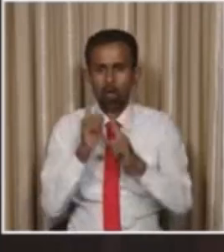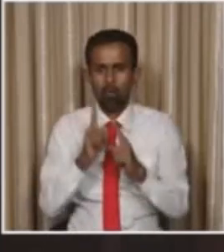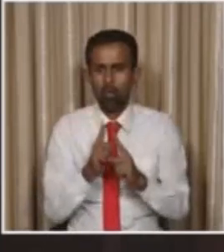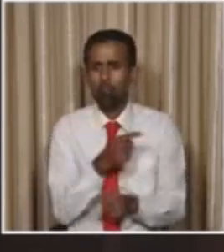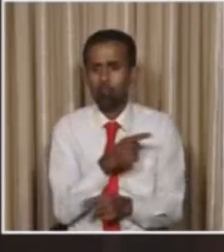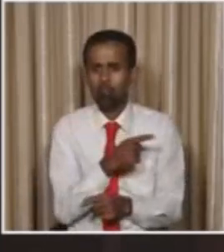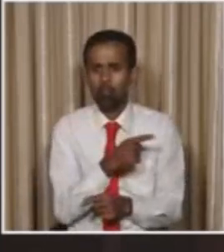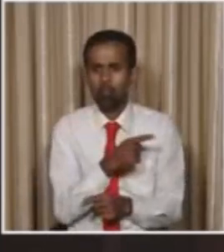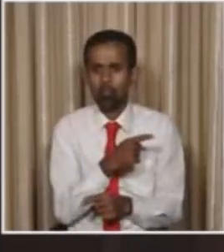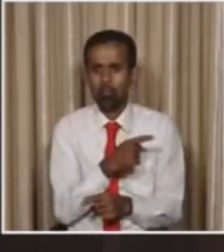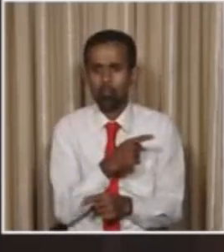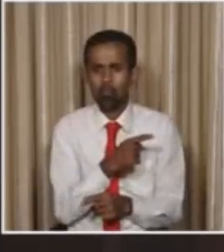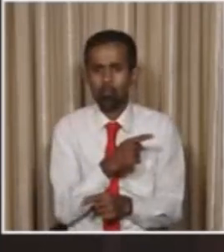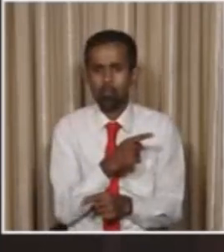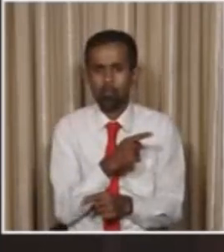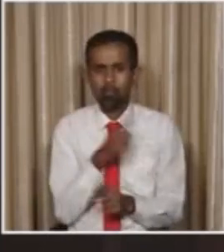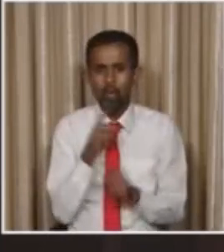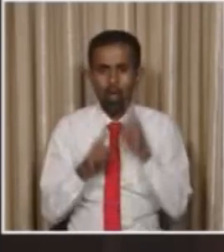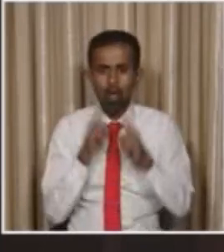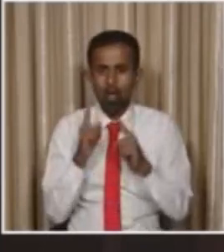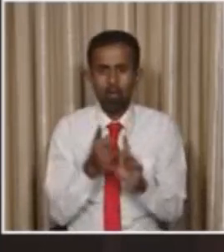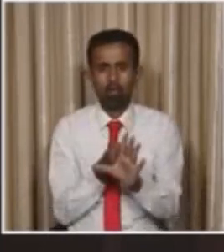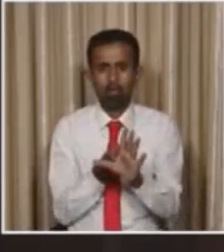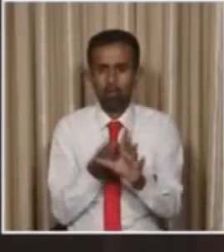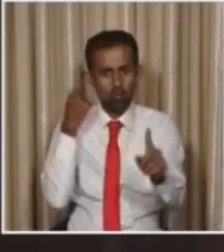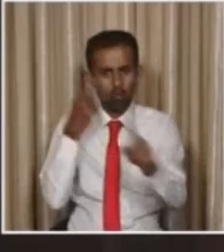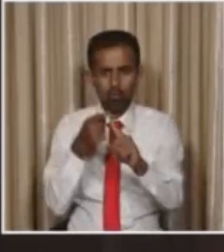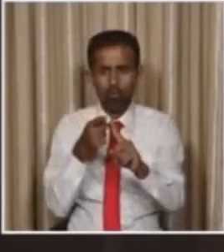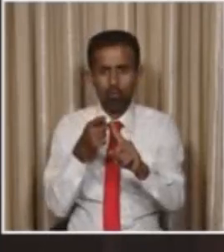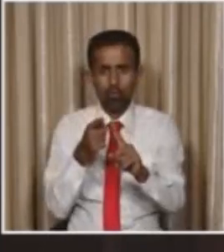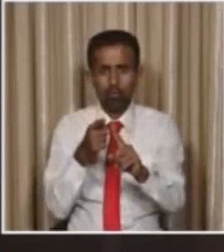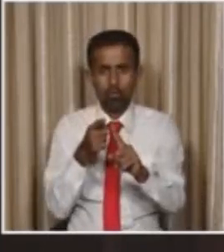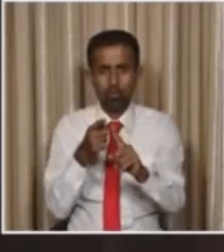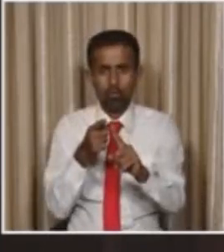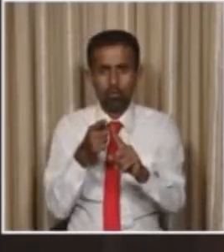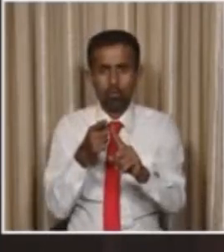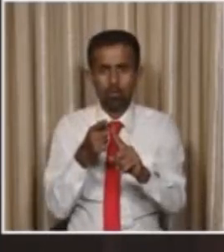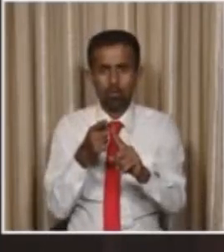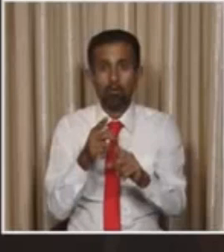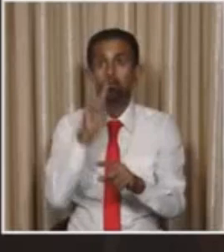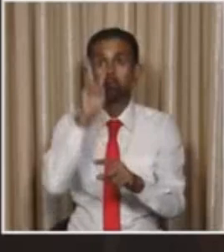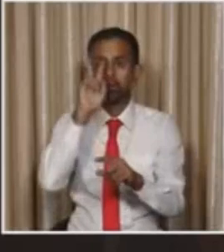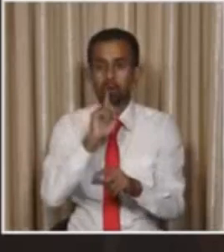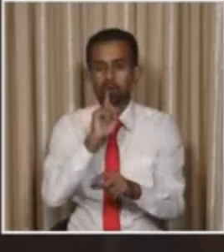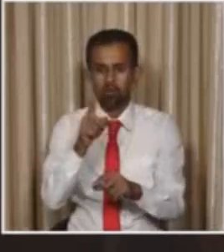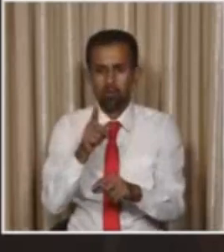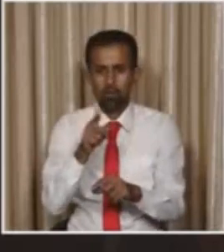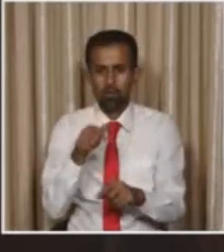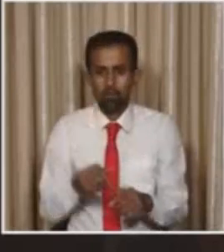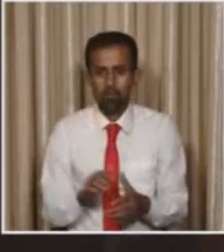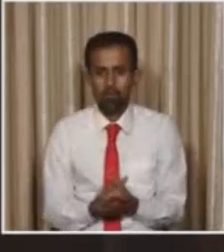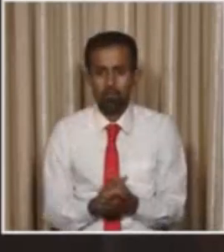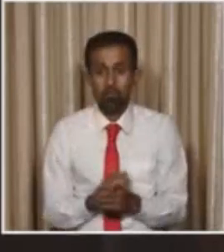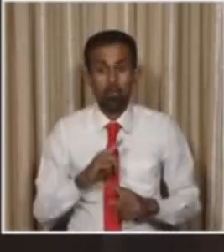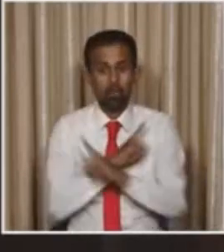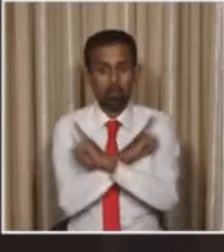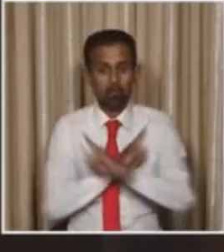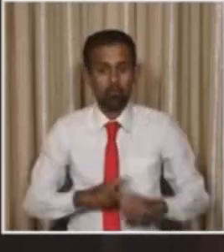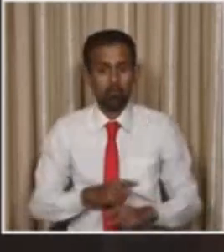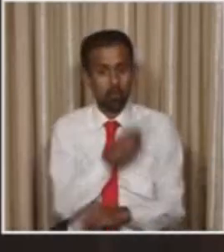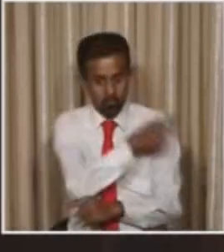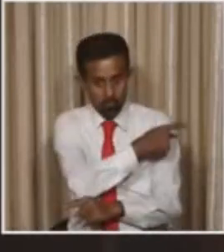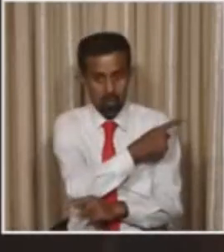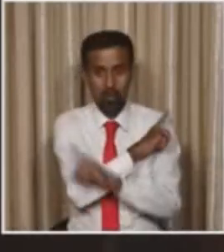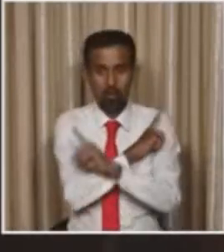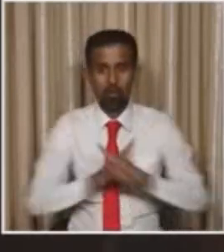කතා කරේ මේ කතා කරේ තරුණයෙ වෙනුවෙන් දළුවා උඩ පැත්ත බල්ලා ඊට පස්සේ කිව්වා මේකයි කියලා මේ LTT මේක